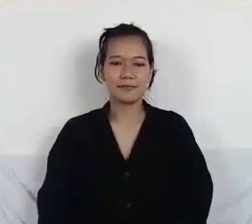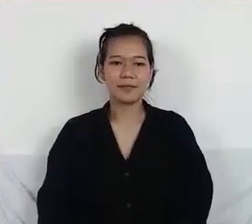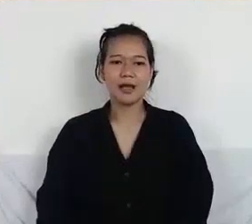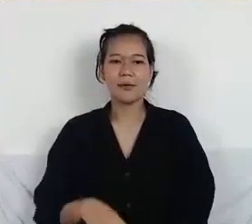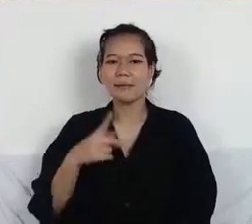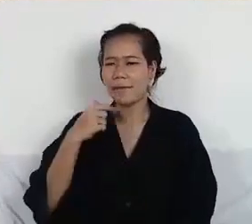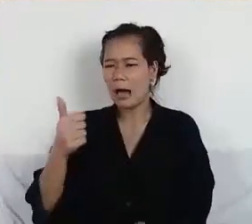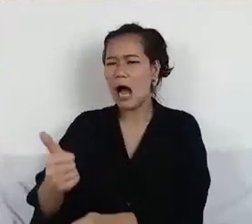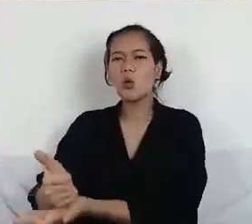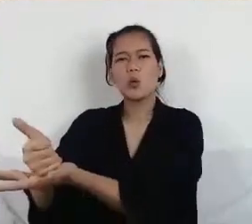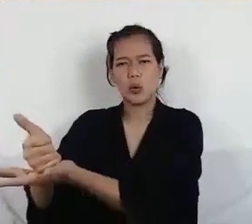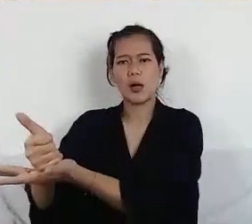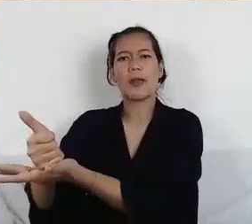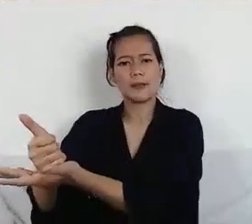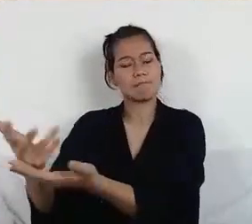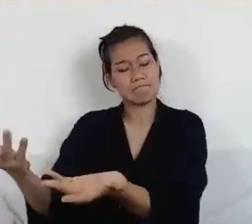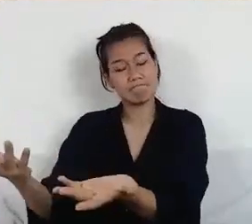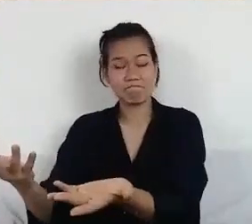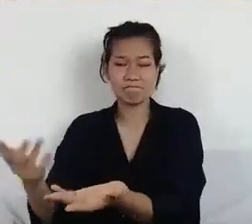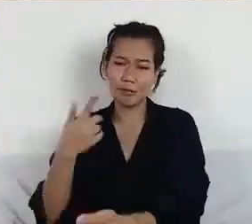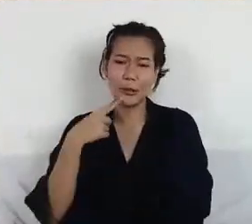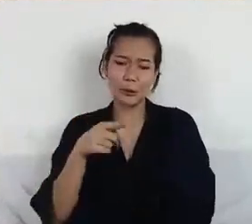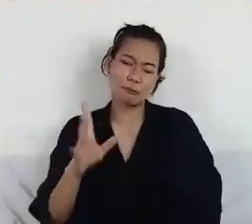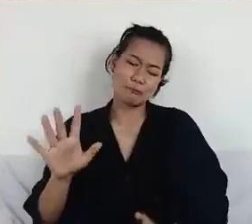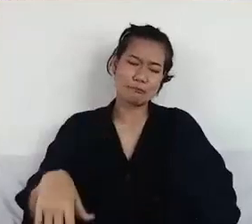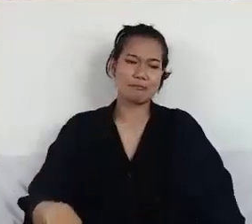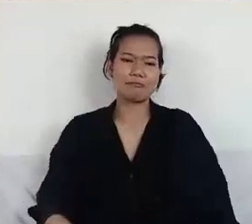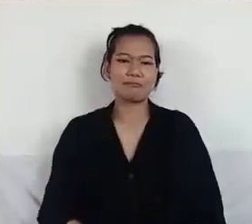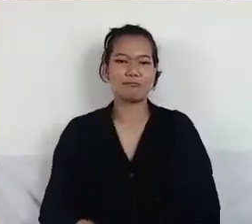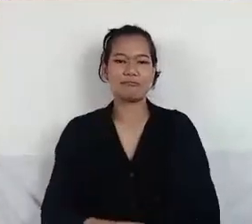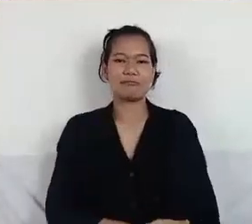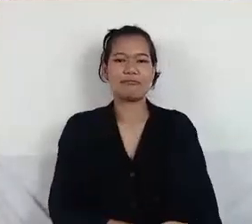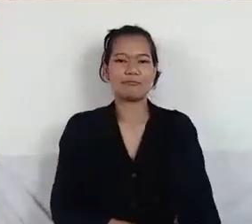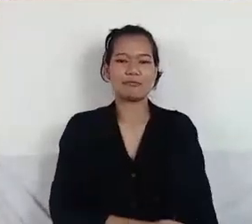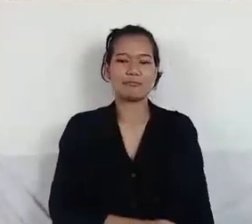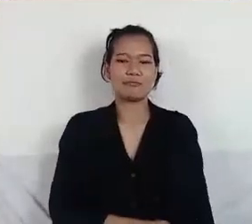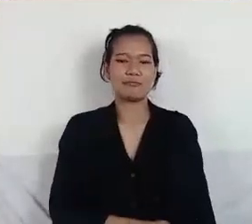Mengagungkan. Ya, gitulah, gitu kan.